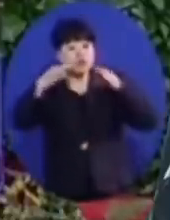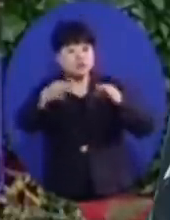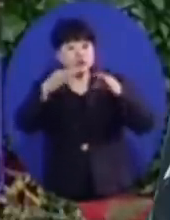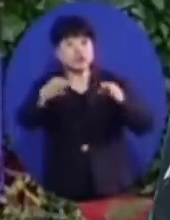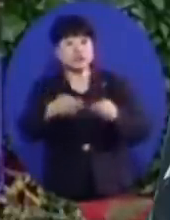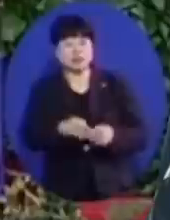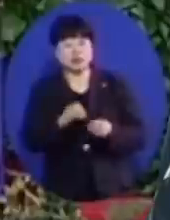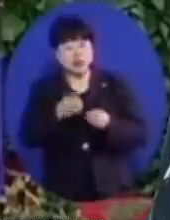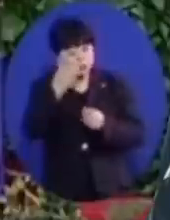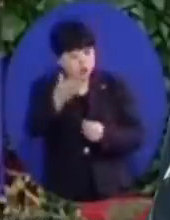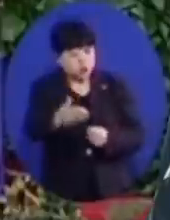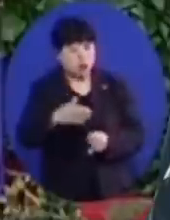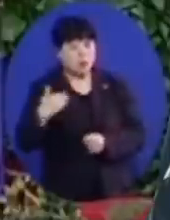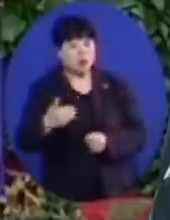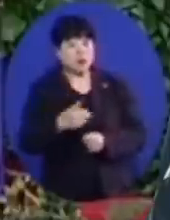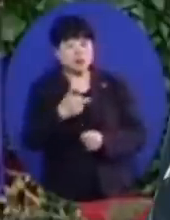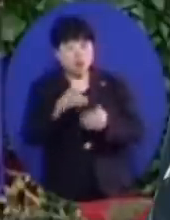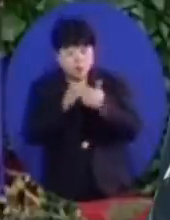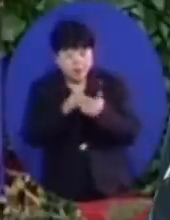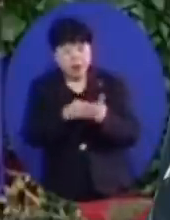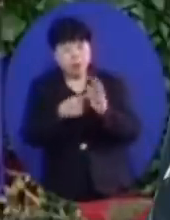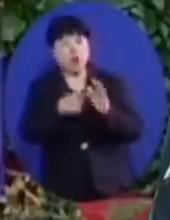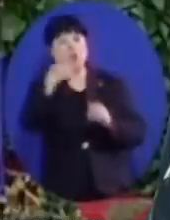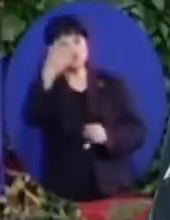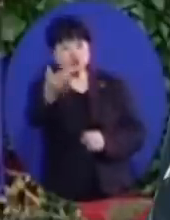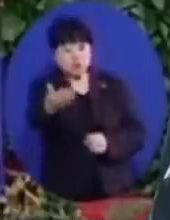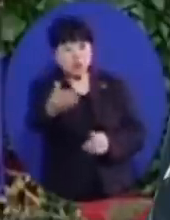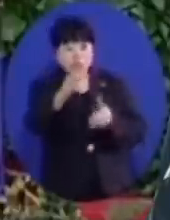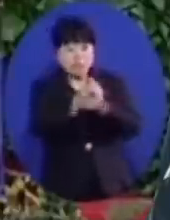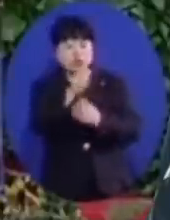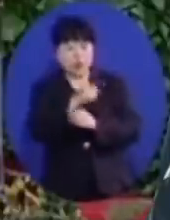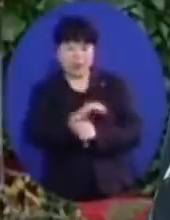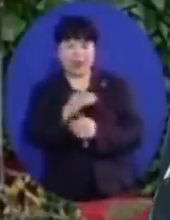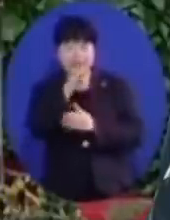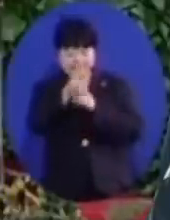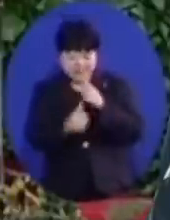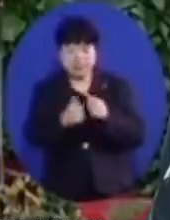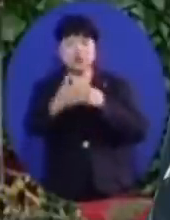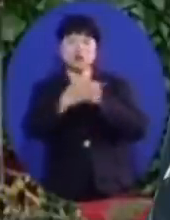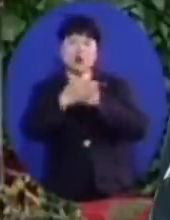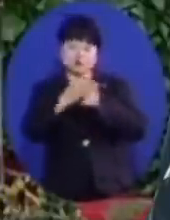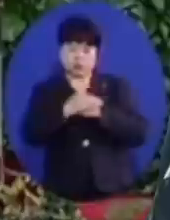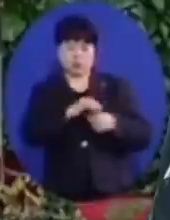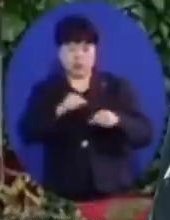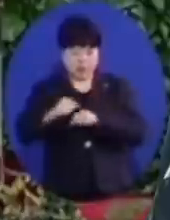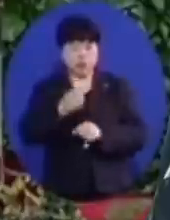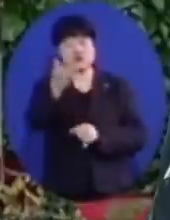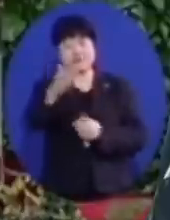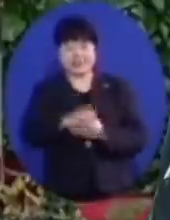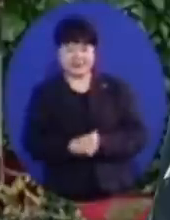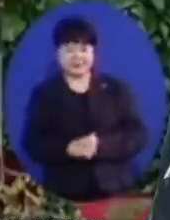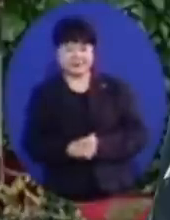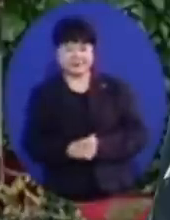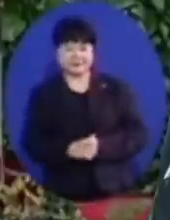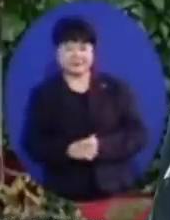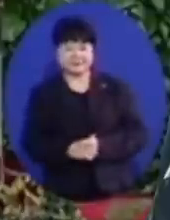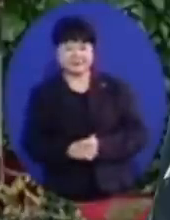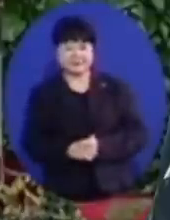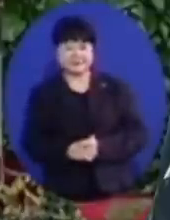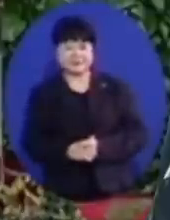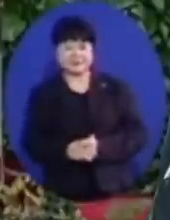내가 네게 응답하겠고 내가 알지 못한 그 은밀한 일을 내게 기도해야 하나님이 역사하기 시작한 것입니다